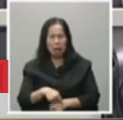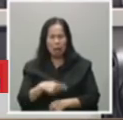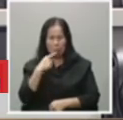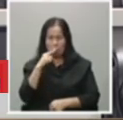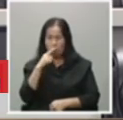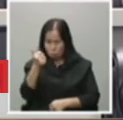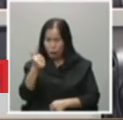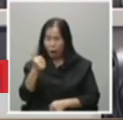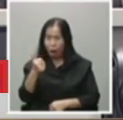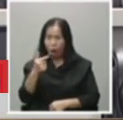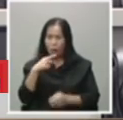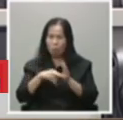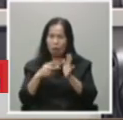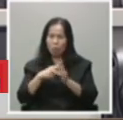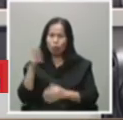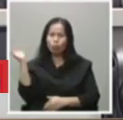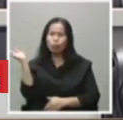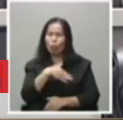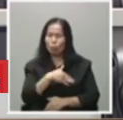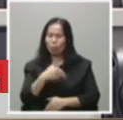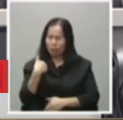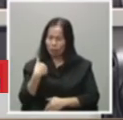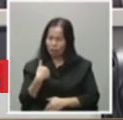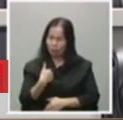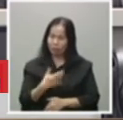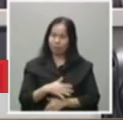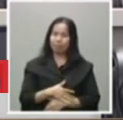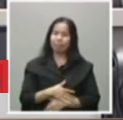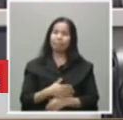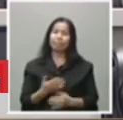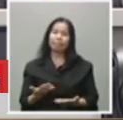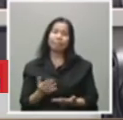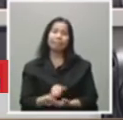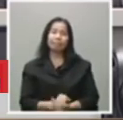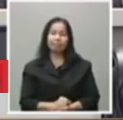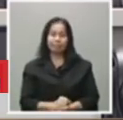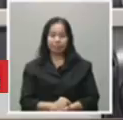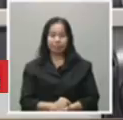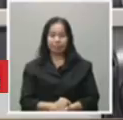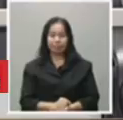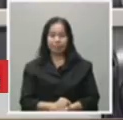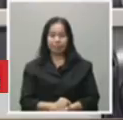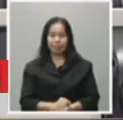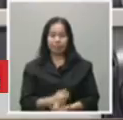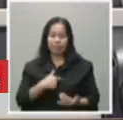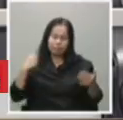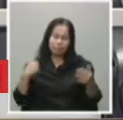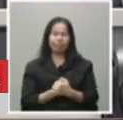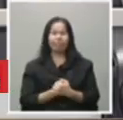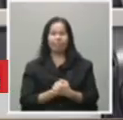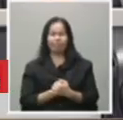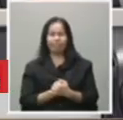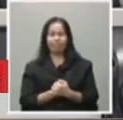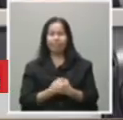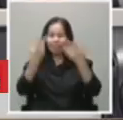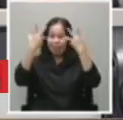ะผมพูดกับลูกผมนะท่านประธานครับเสียดายท่านไม่นั่งนี่กำลังไฮไลท์เ